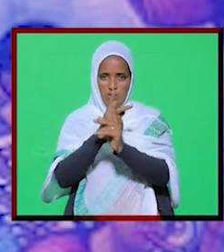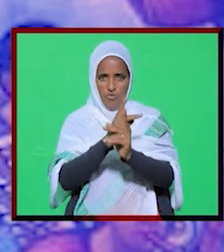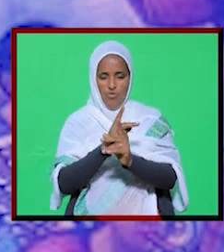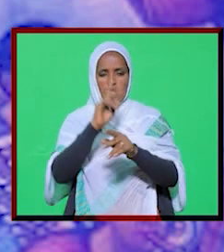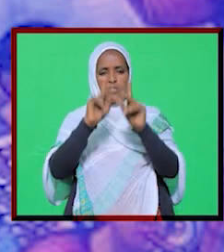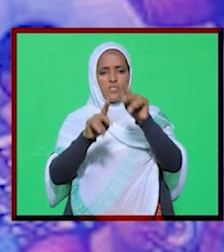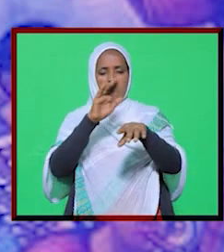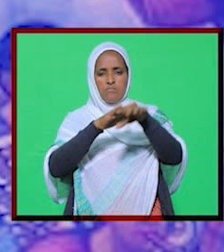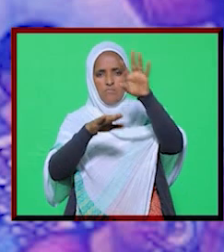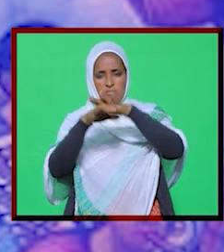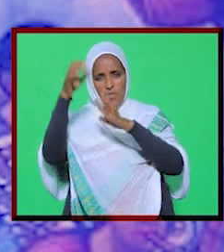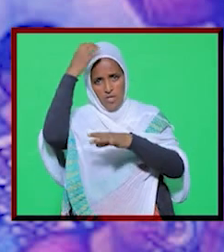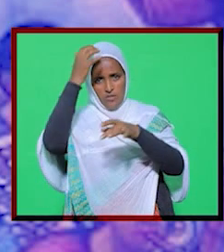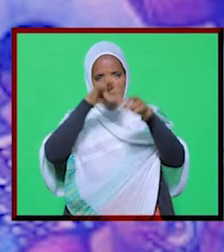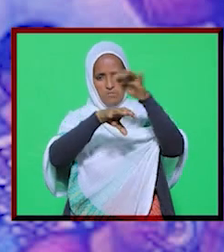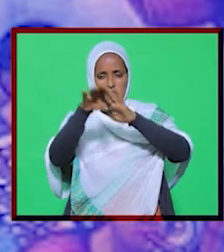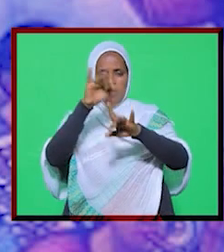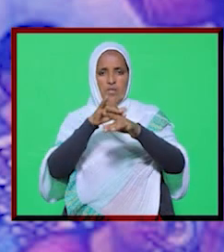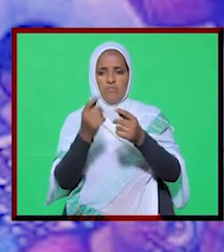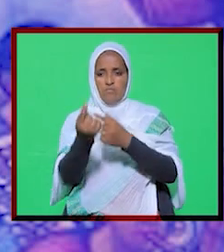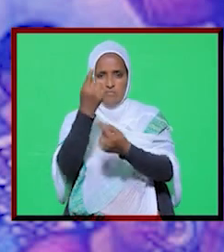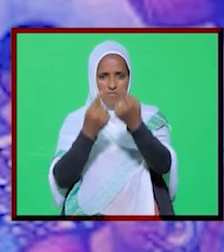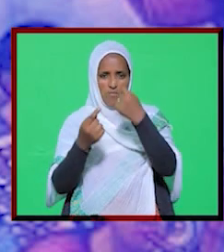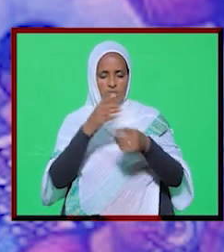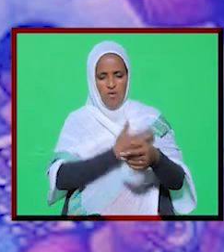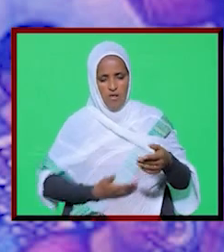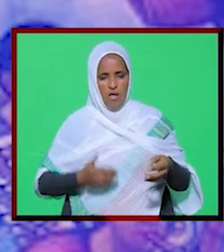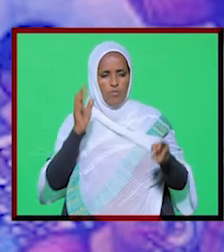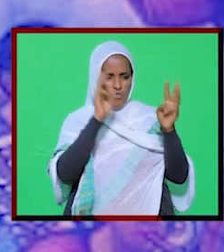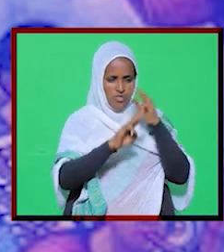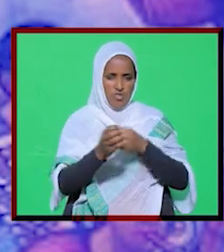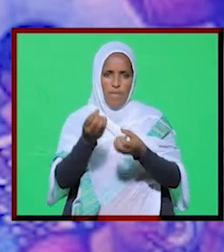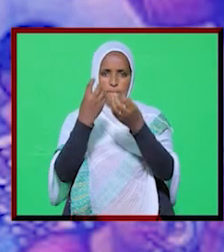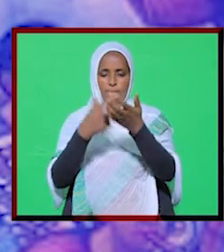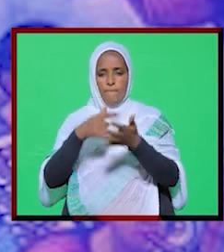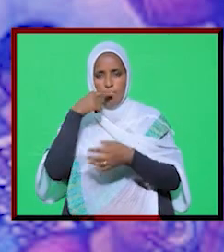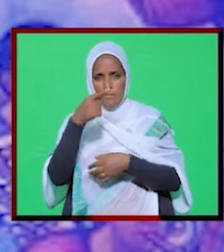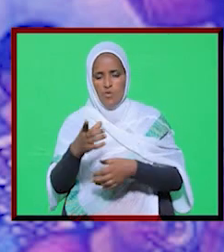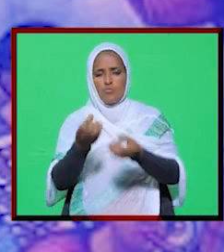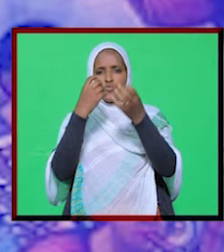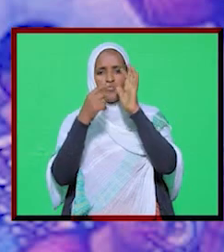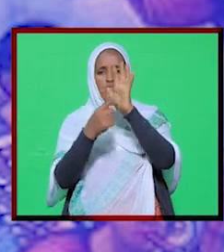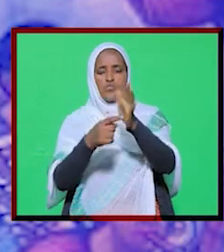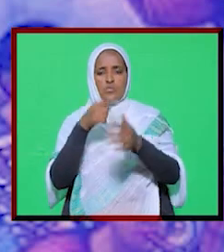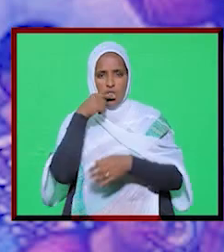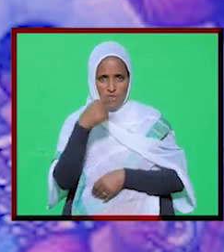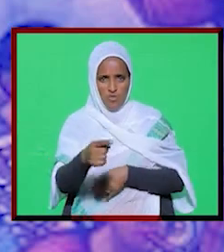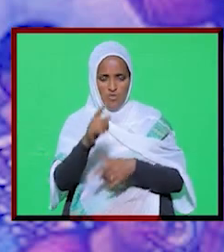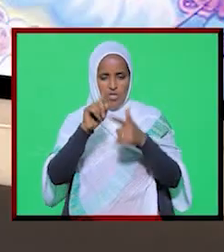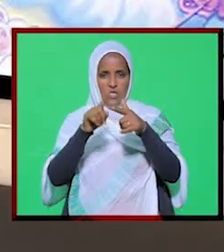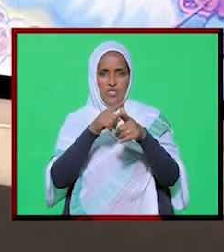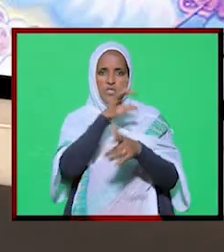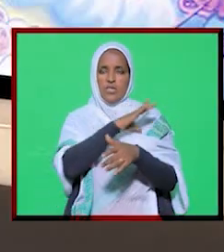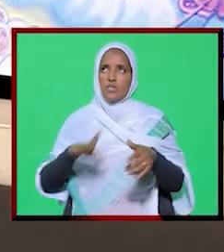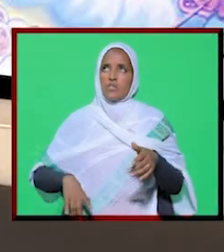ተጠንቀቁ ህዝብ በህዝብ ላይ መንግስት በመንግስት ላይ ይነሳል ረሃብ ቸነፈር ችግር ይበዛል የሚሉ ብዙ ምልክቶችን